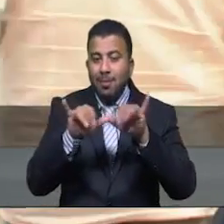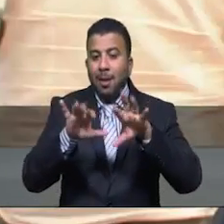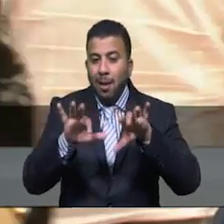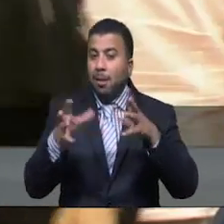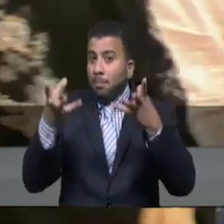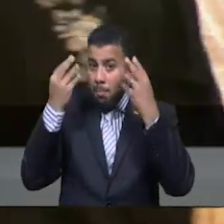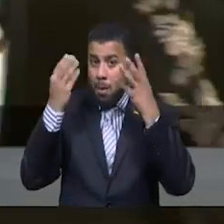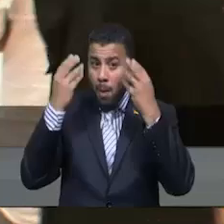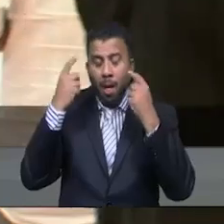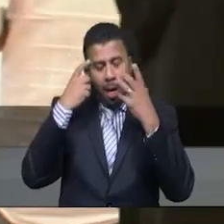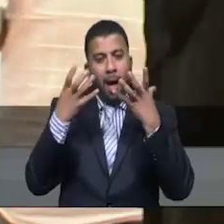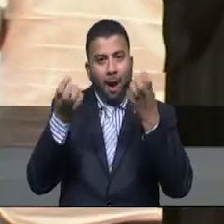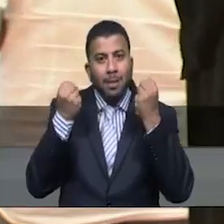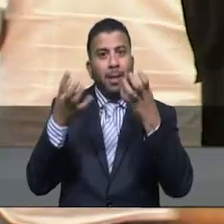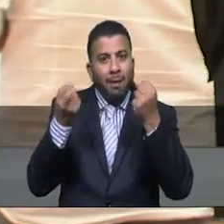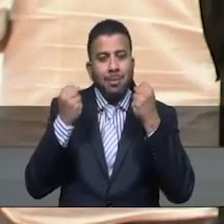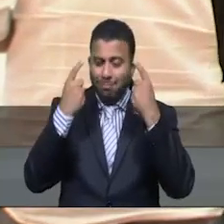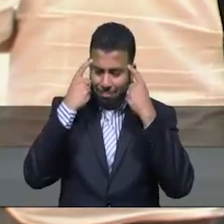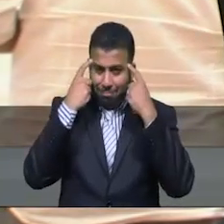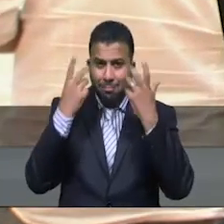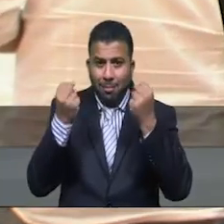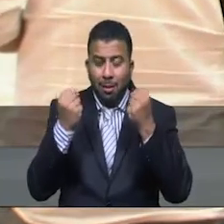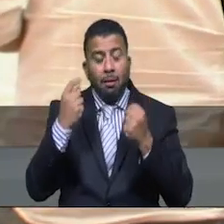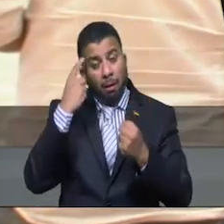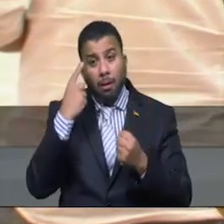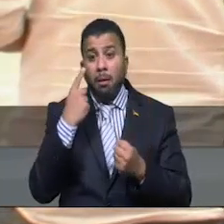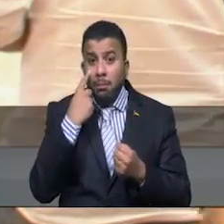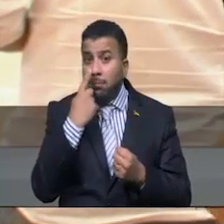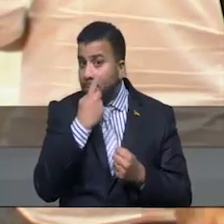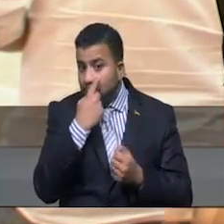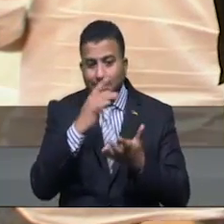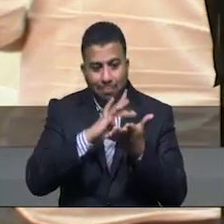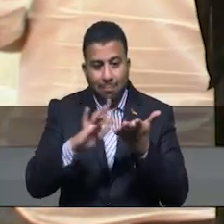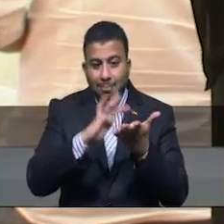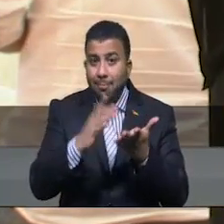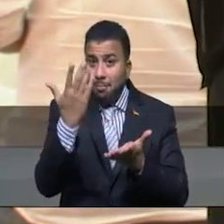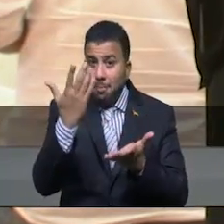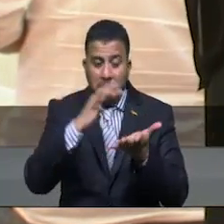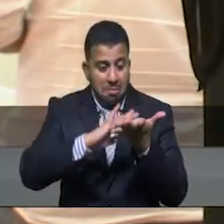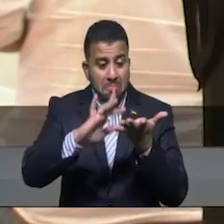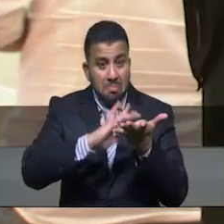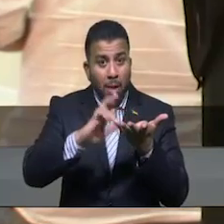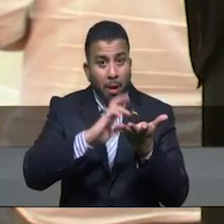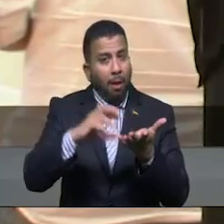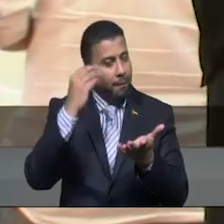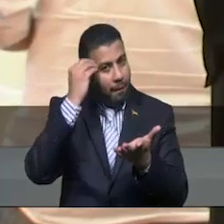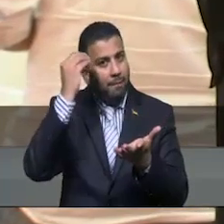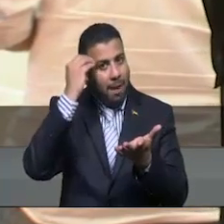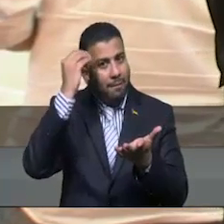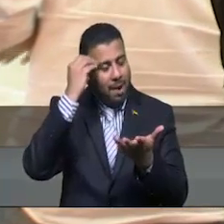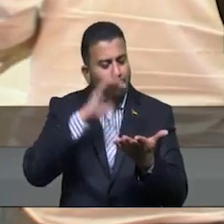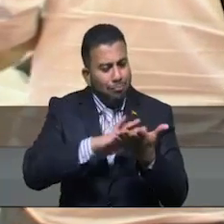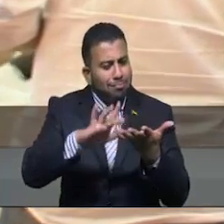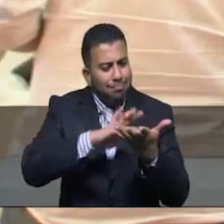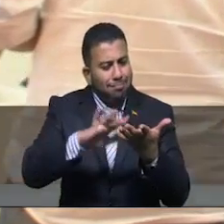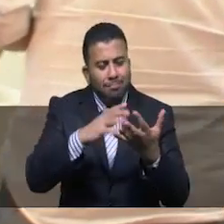المعلومات تتركز عندهم أكثر لأنهم يستخدمون أكثر من حاسة عندهم. بعدين لما الطفل يتعلم بإيده بنفسه يحرك يستفيد